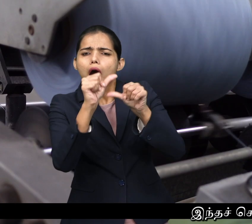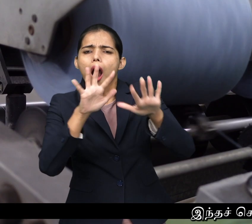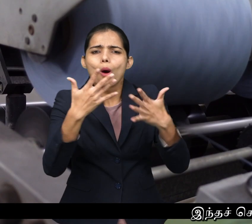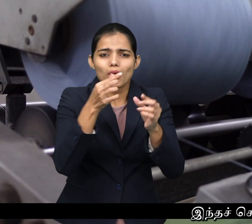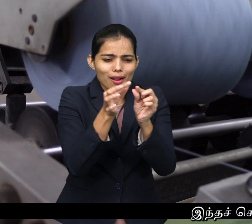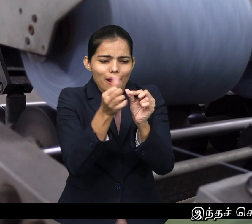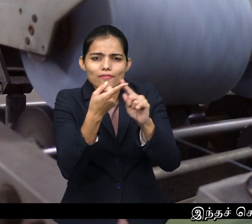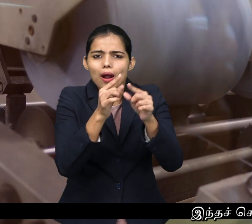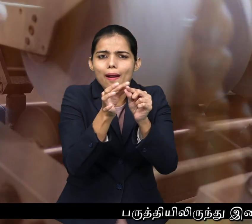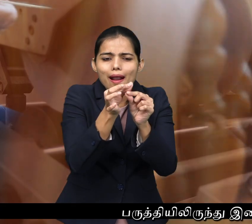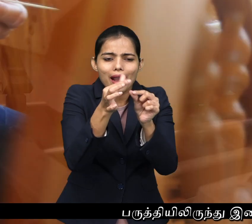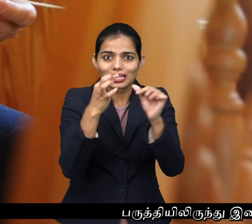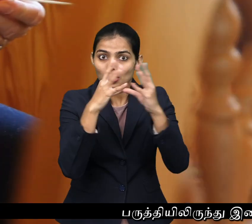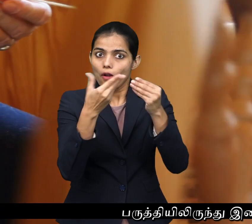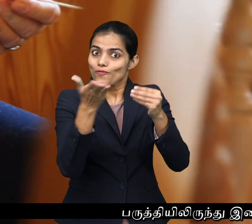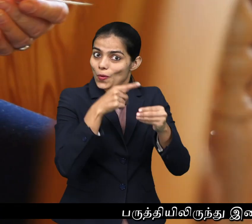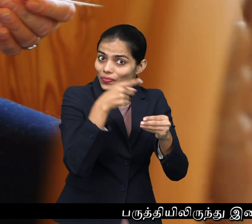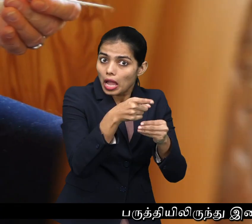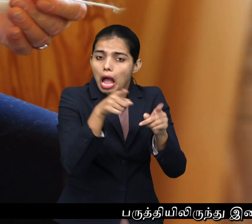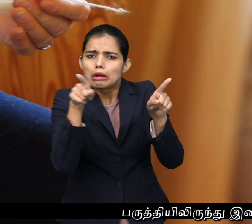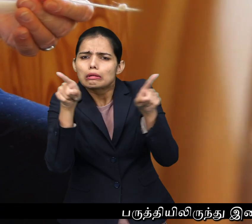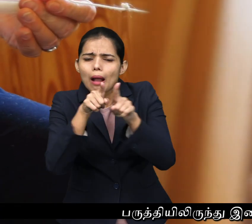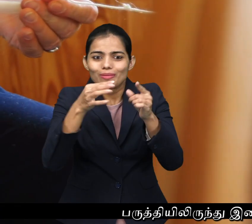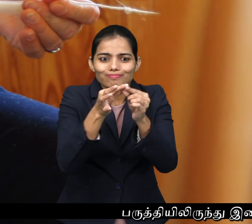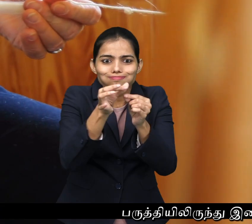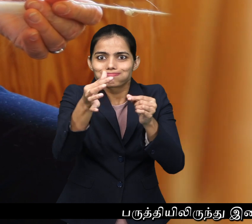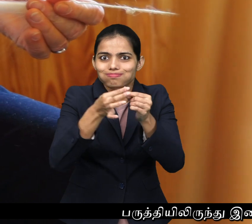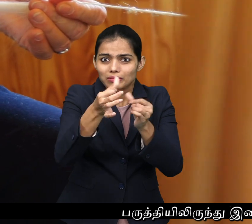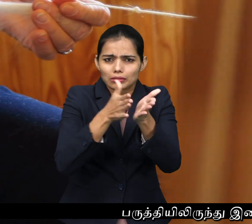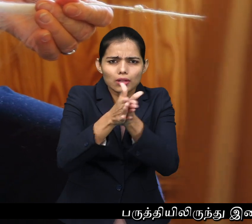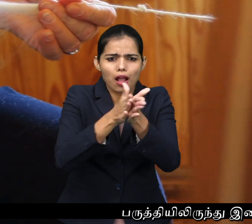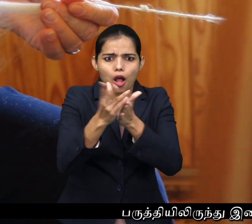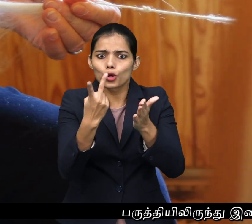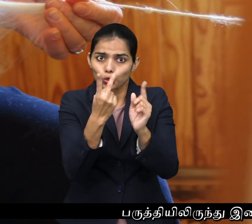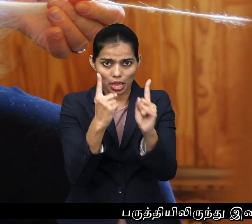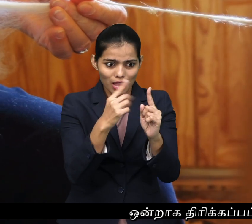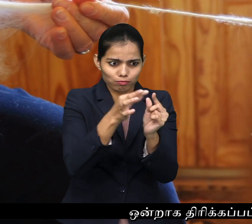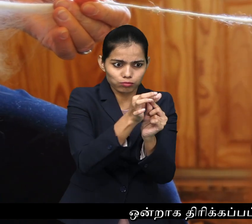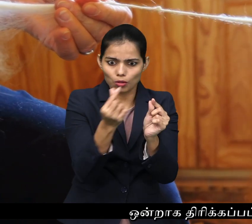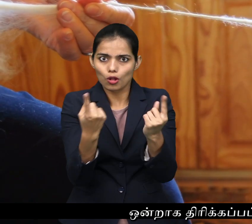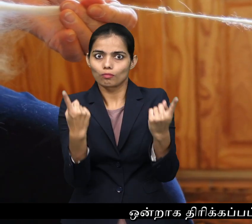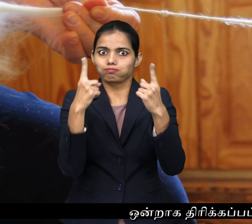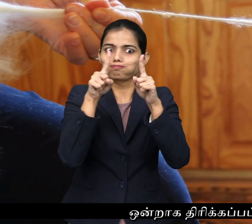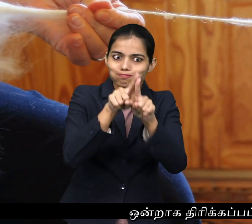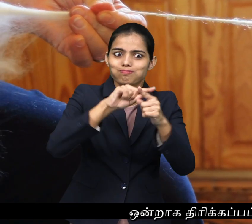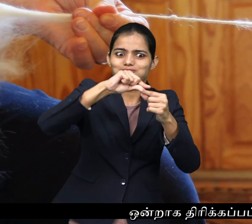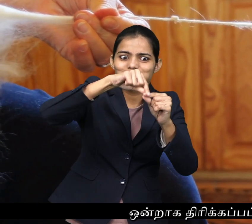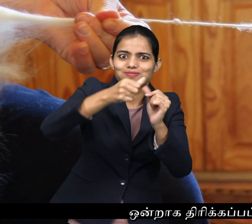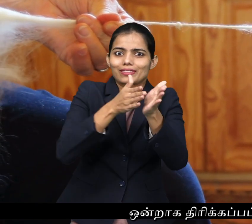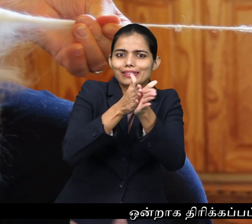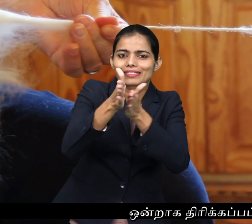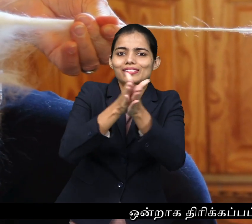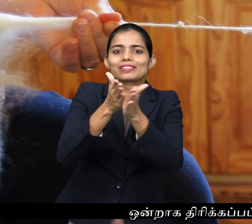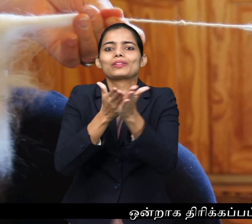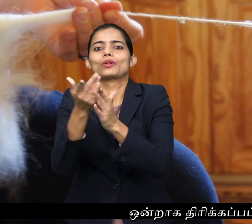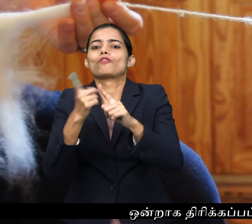இந்த செயல்பாட்டின் போது பருத்தியிலிருந்து இலைகள் வெளியே இழுக்கப்பட்டு ஒன்றாக திரிக்கப்பட்டு